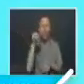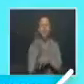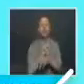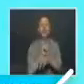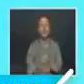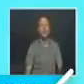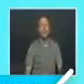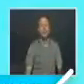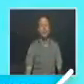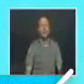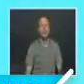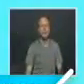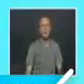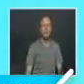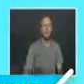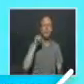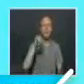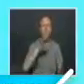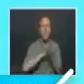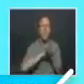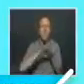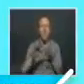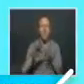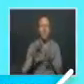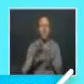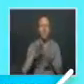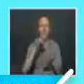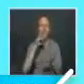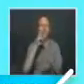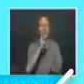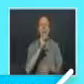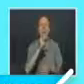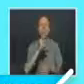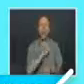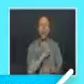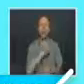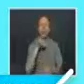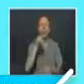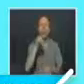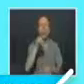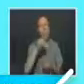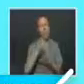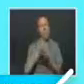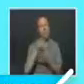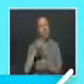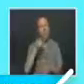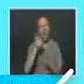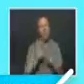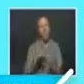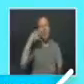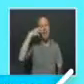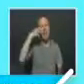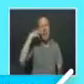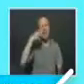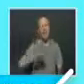משקר. הוא פשוט בז לדת שהוא מייצג אותה. תגידו, זה נורמלי שאריה דרי שר